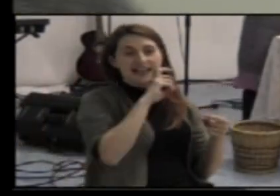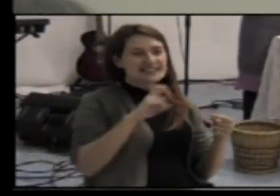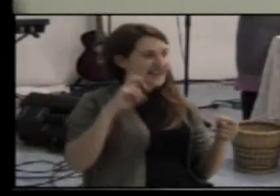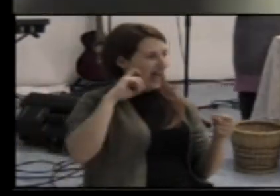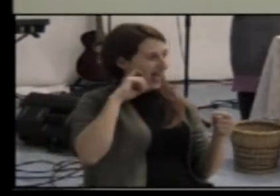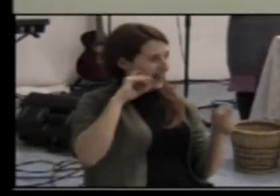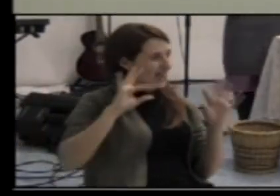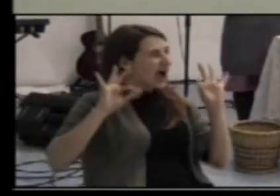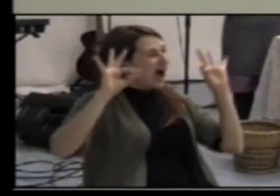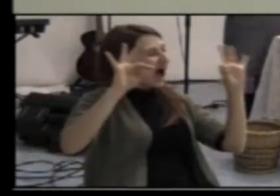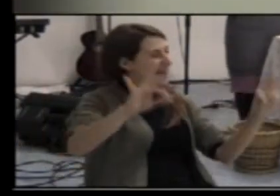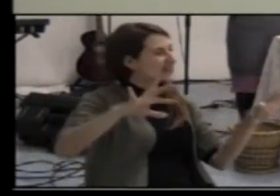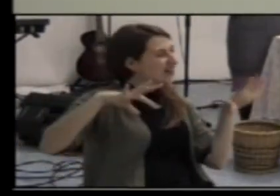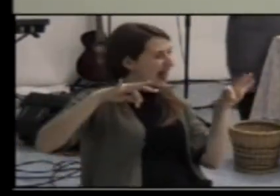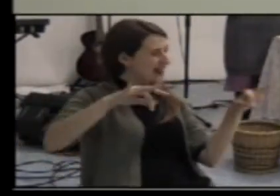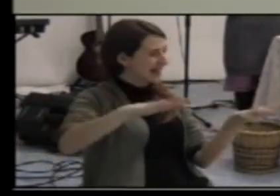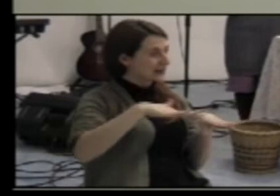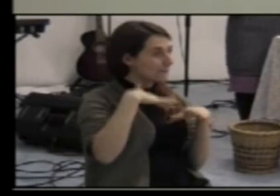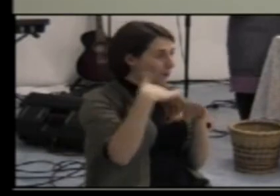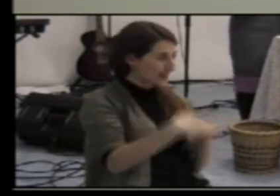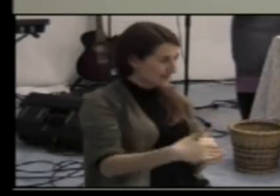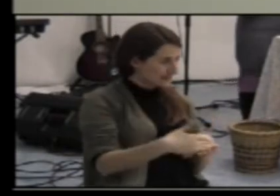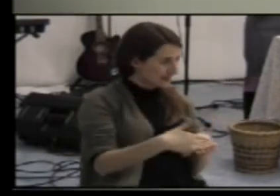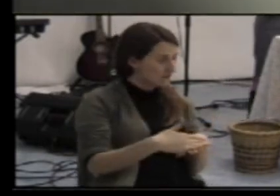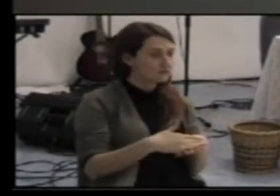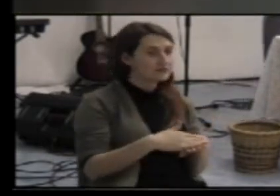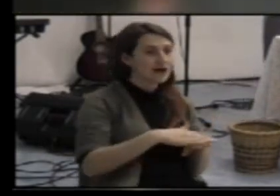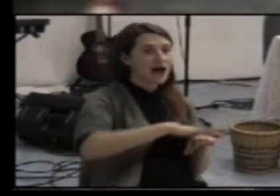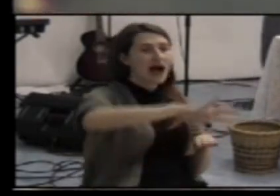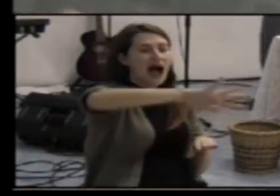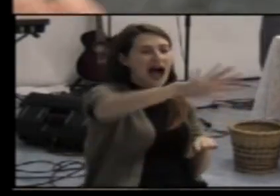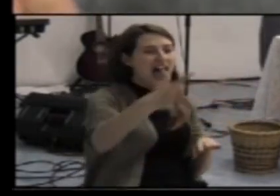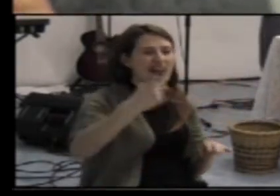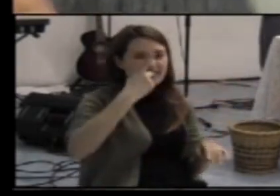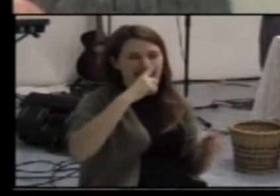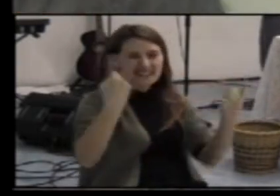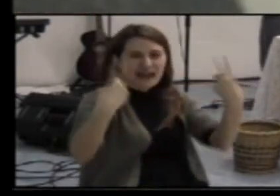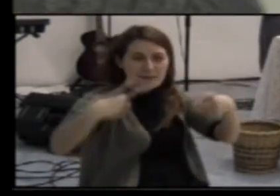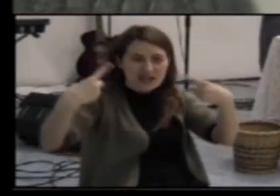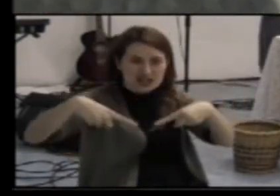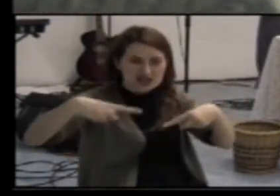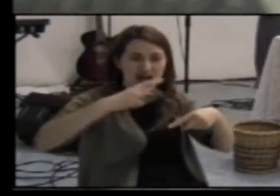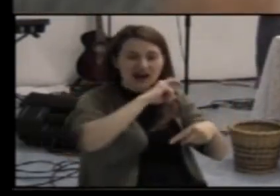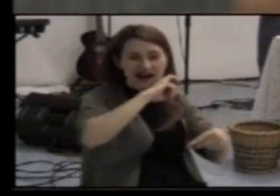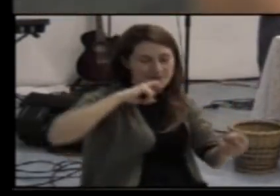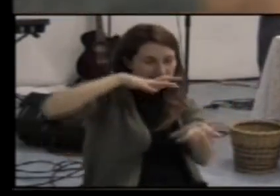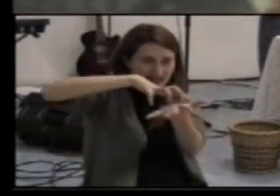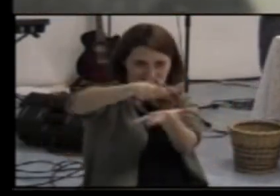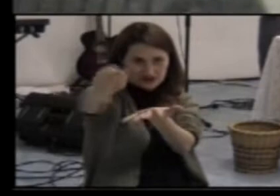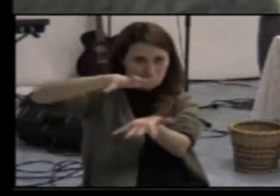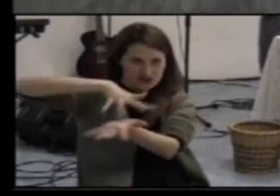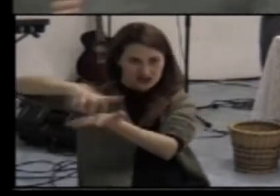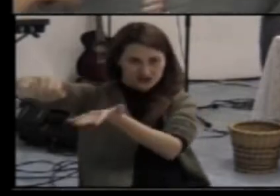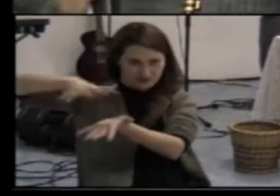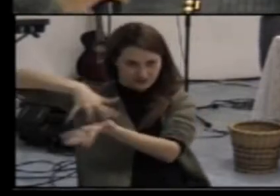Ovviamente Gerico cade, Ai cade e tutti sono ripieni di strizza. Perché?